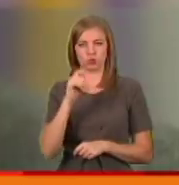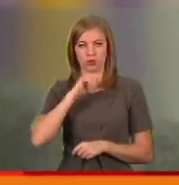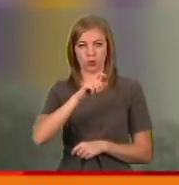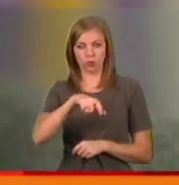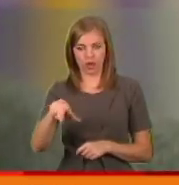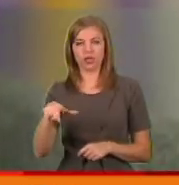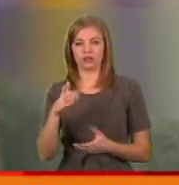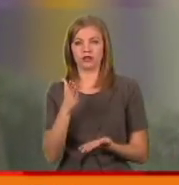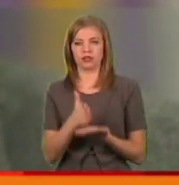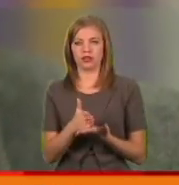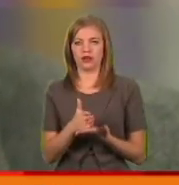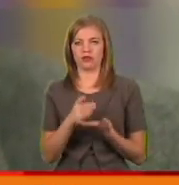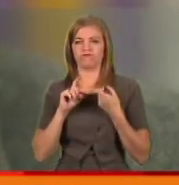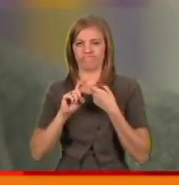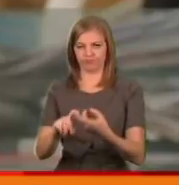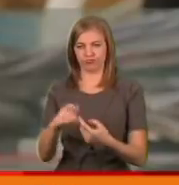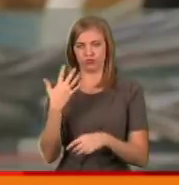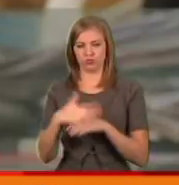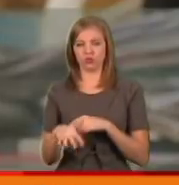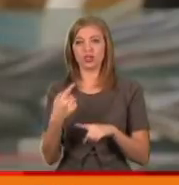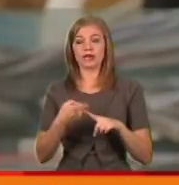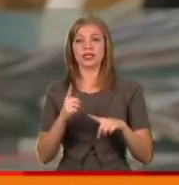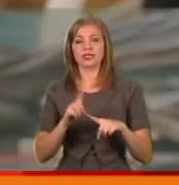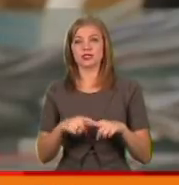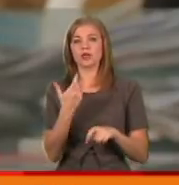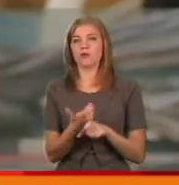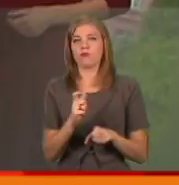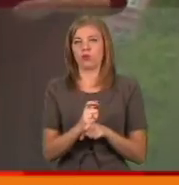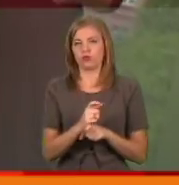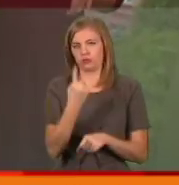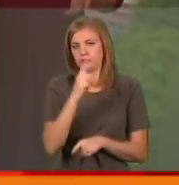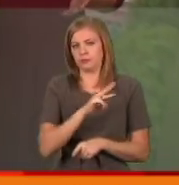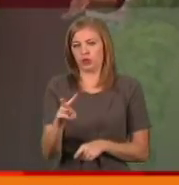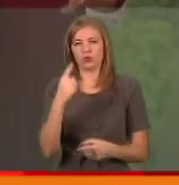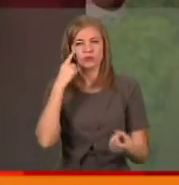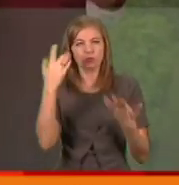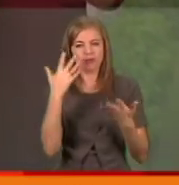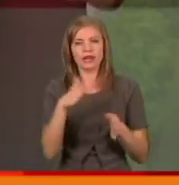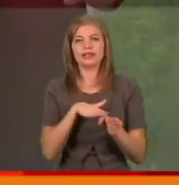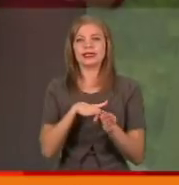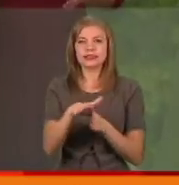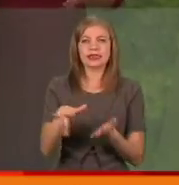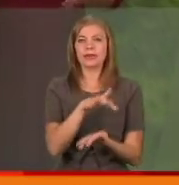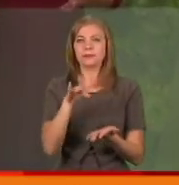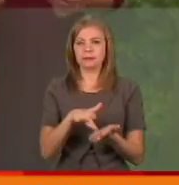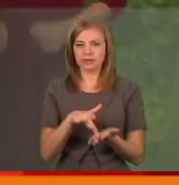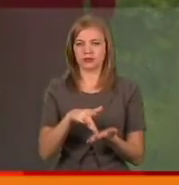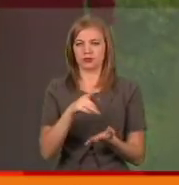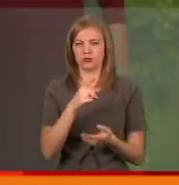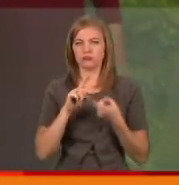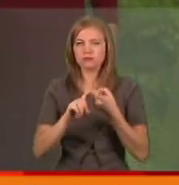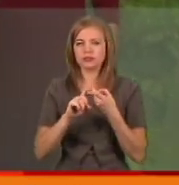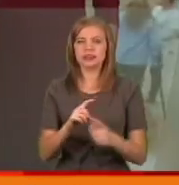українців є інфікованими. Це понад мільйон. Уявляєте? Ціле місто мільйонник